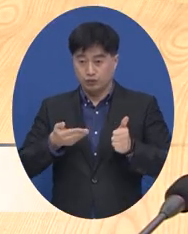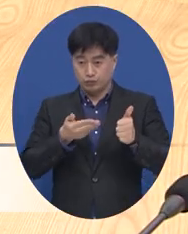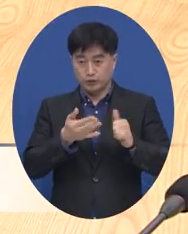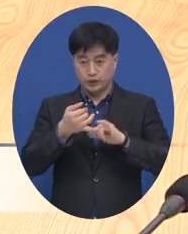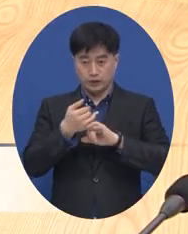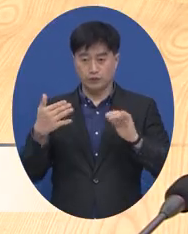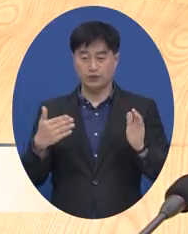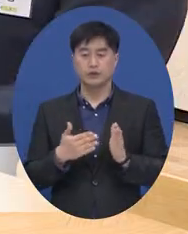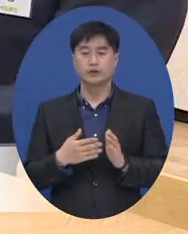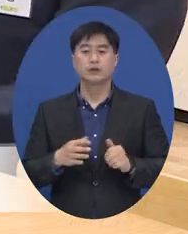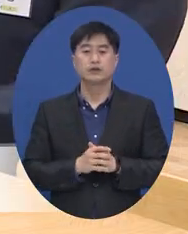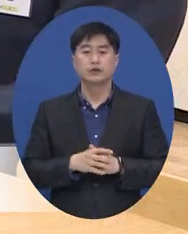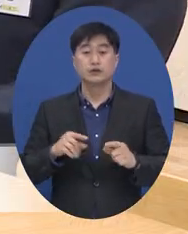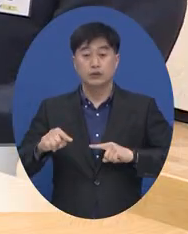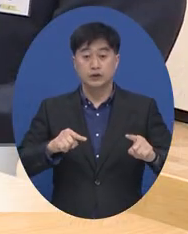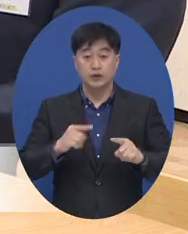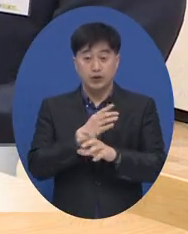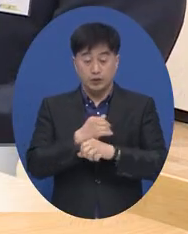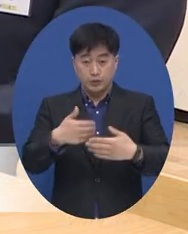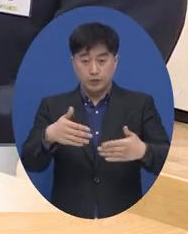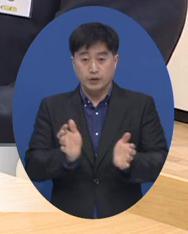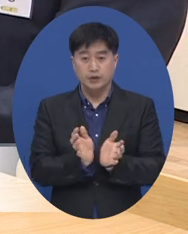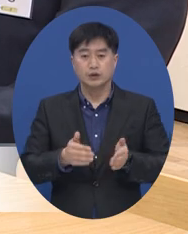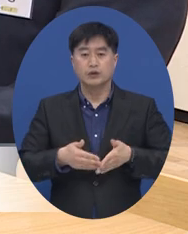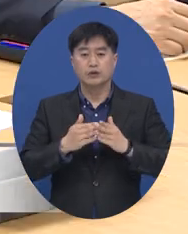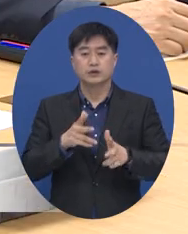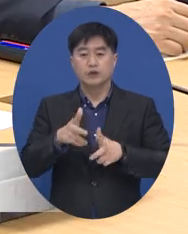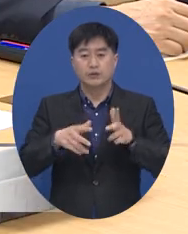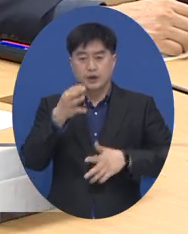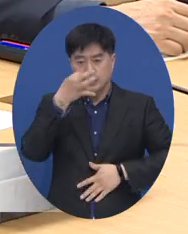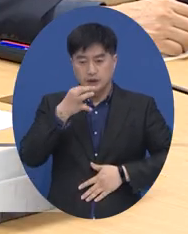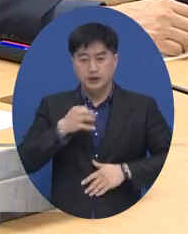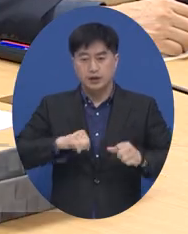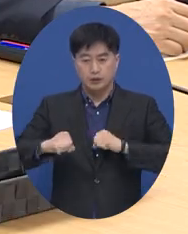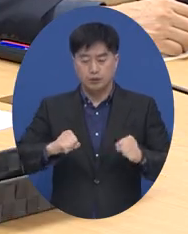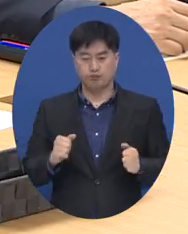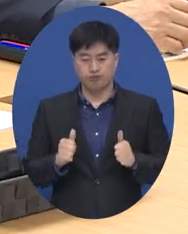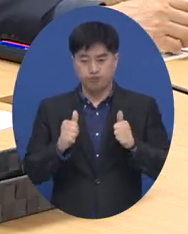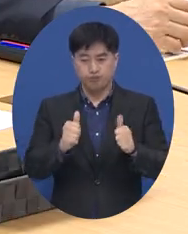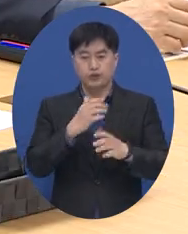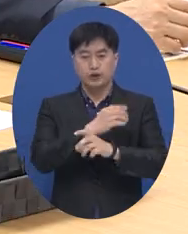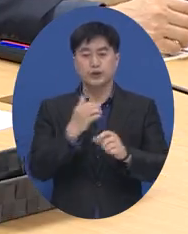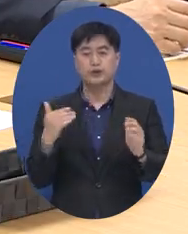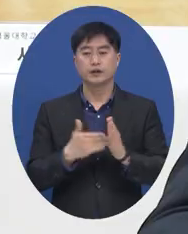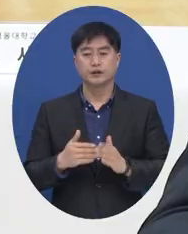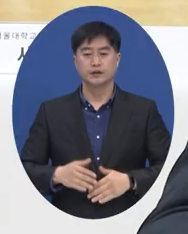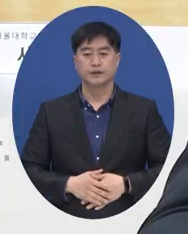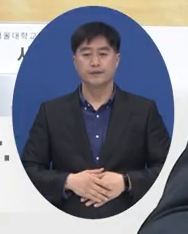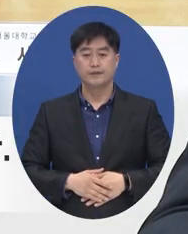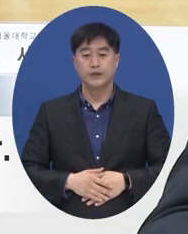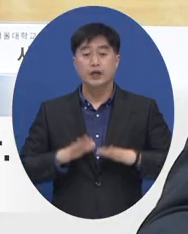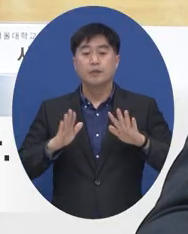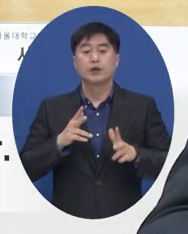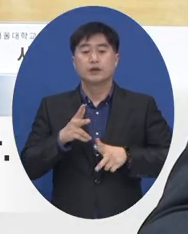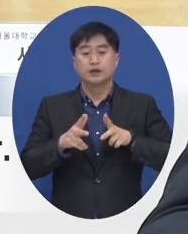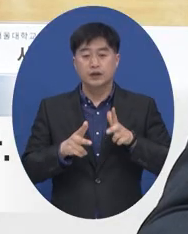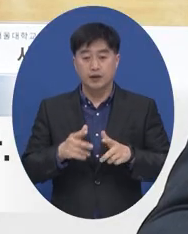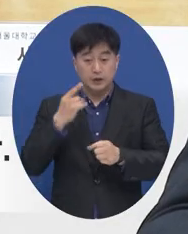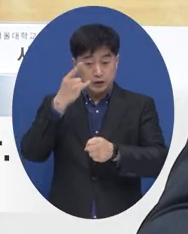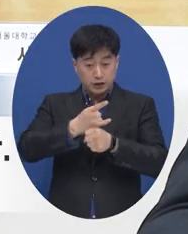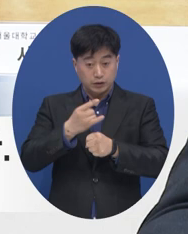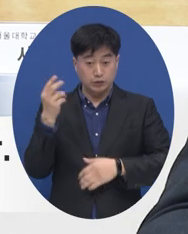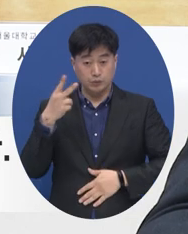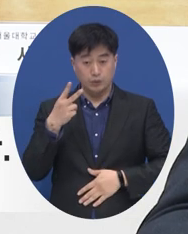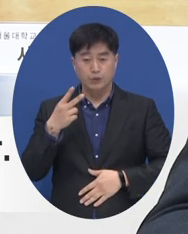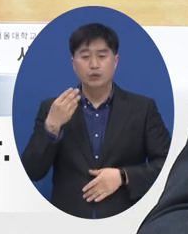제공하기로 약속했고, 정책 협의회를 구성해 사업의 효율적 수행에 힘쓰기로 합의했습니다. 이번 사업이 우리